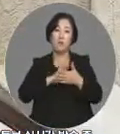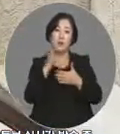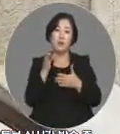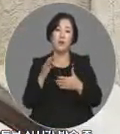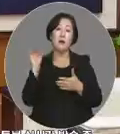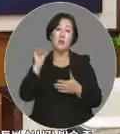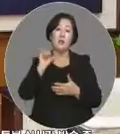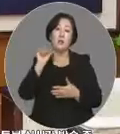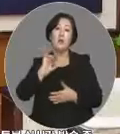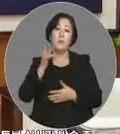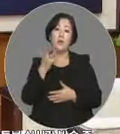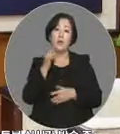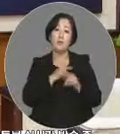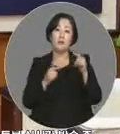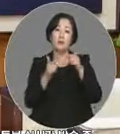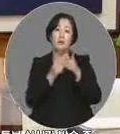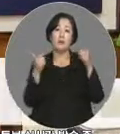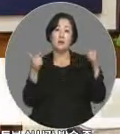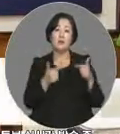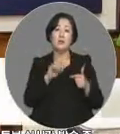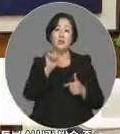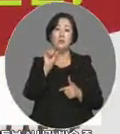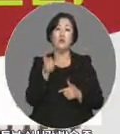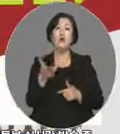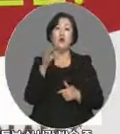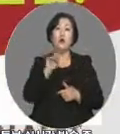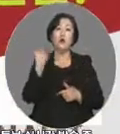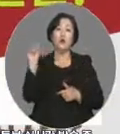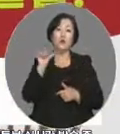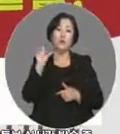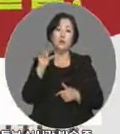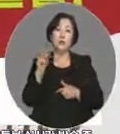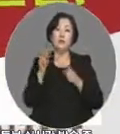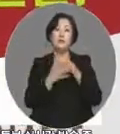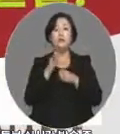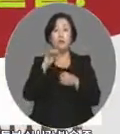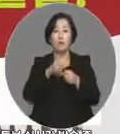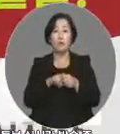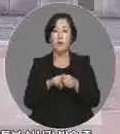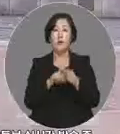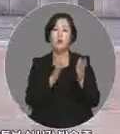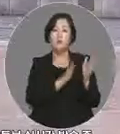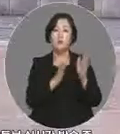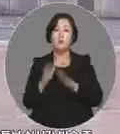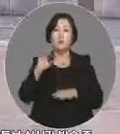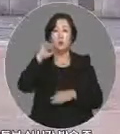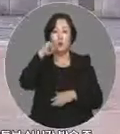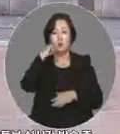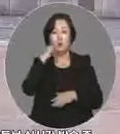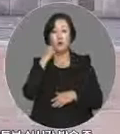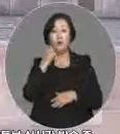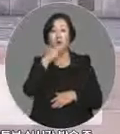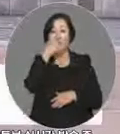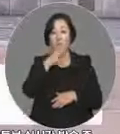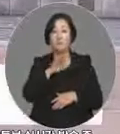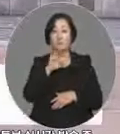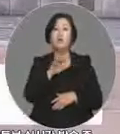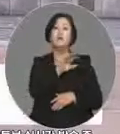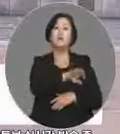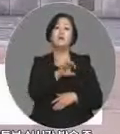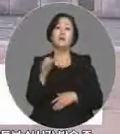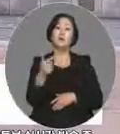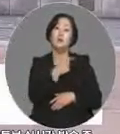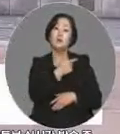지난해보다 5,800만 원 줄어든 15억 5천만 원을 목표로 하고 있습니다. 어렵고 힘든 일이